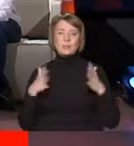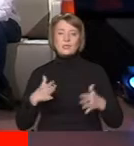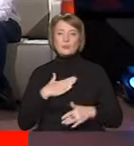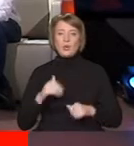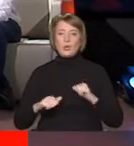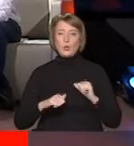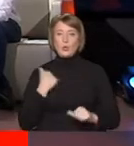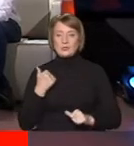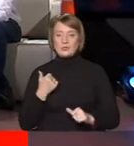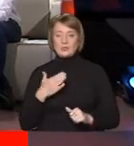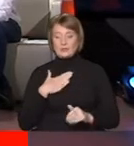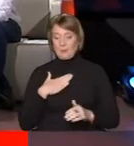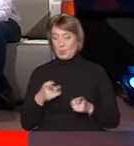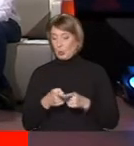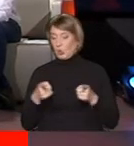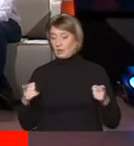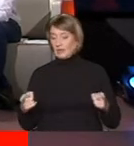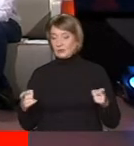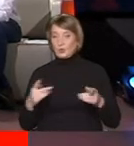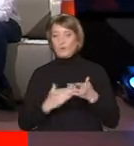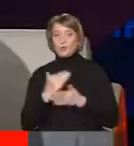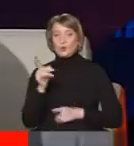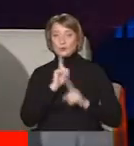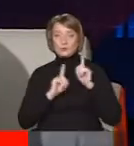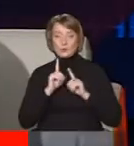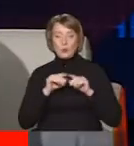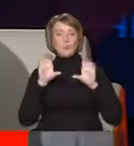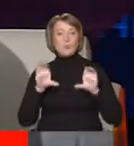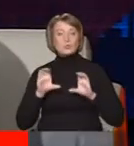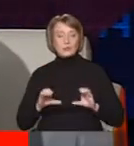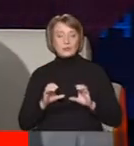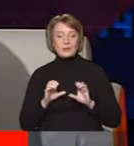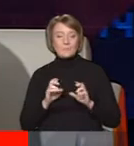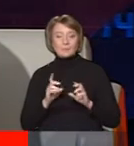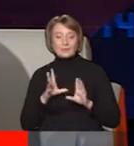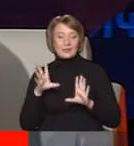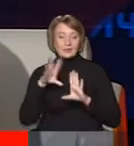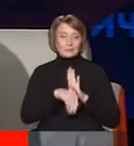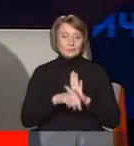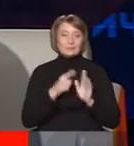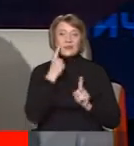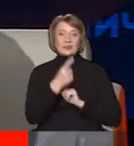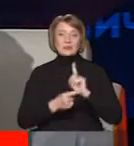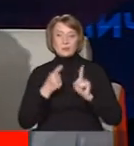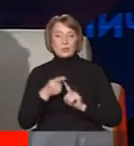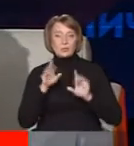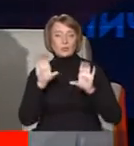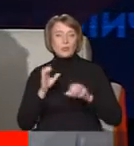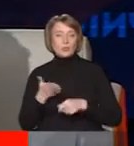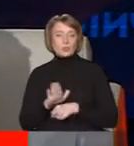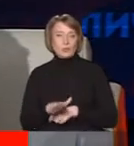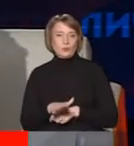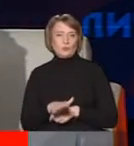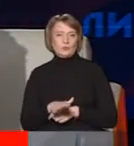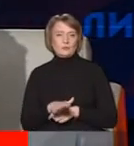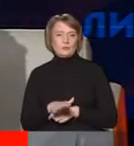це мою каденцію у Верховній Раді України, що мені вдалося проштовхнути постанову, зміну до постанови, це мій абзац там особисто. І тоді там Князевич, не